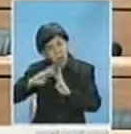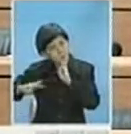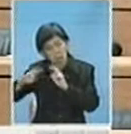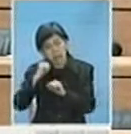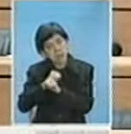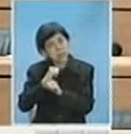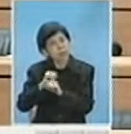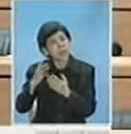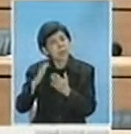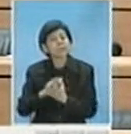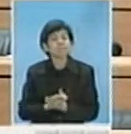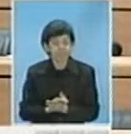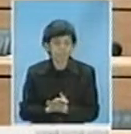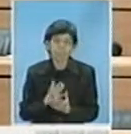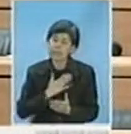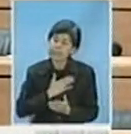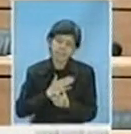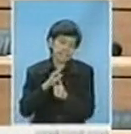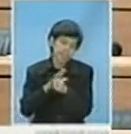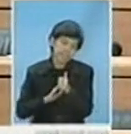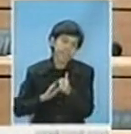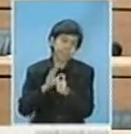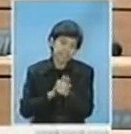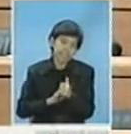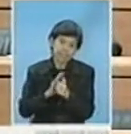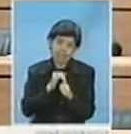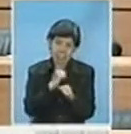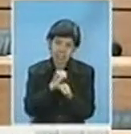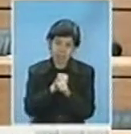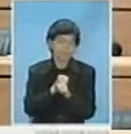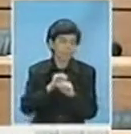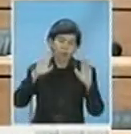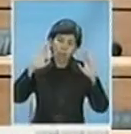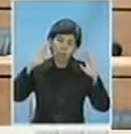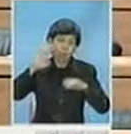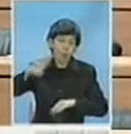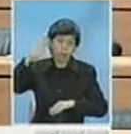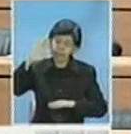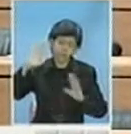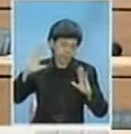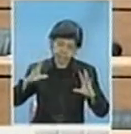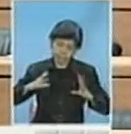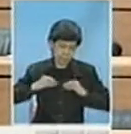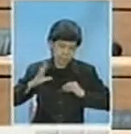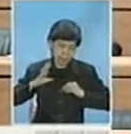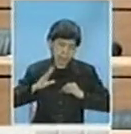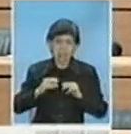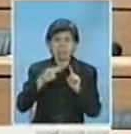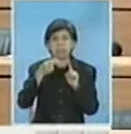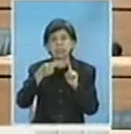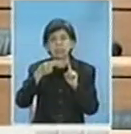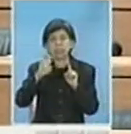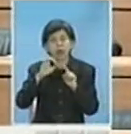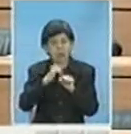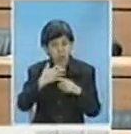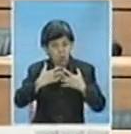ทำแต่ที่แน่ๆที่น่าสงสารที่สุดก็คือการเลิกจ้างแน่นอนแล้ว 17,640 คนจากโรงงานที่บ